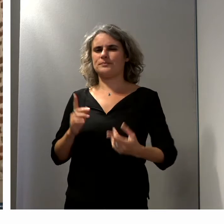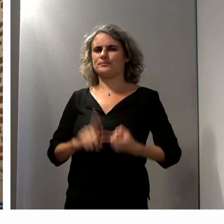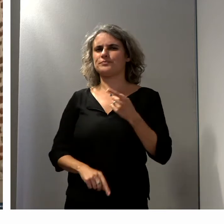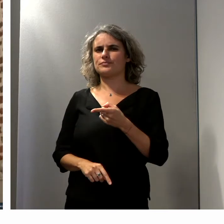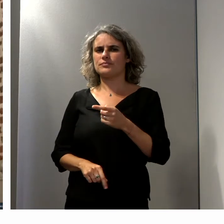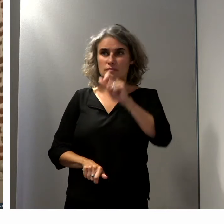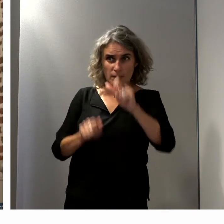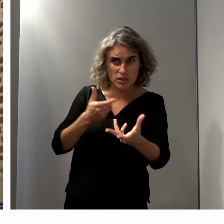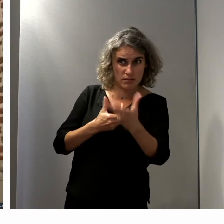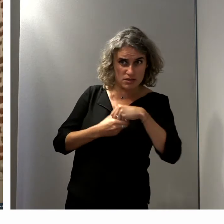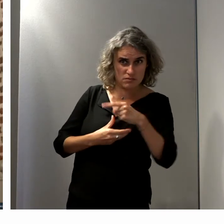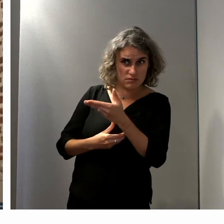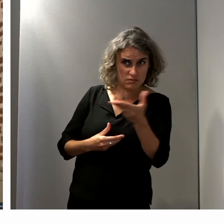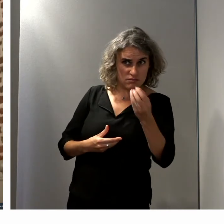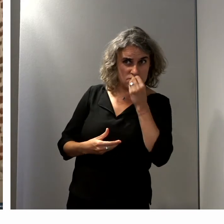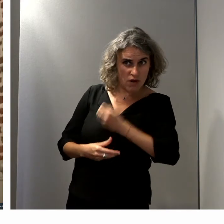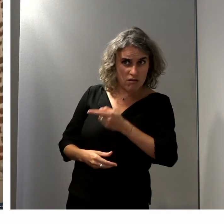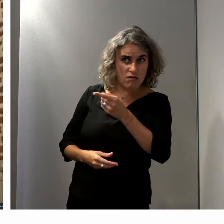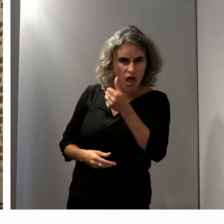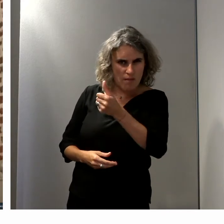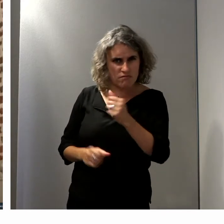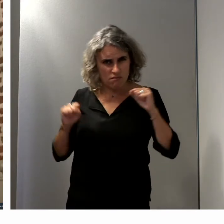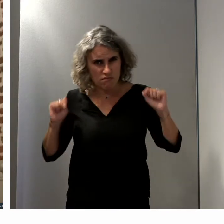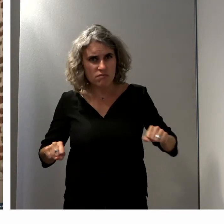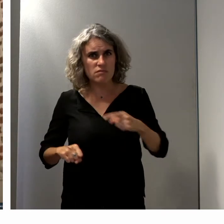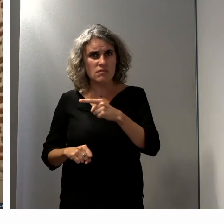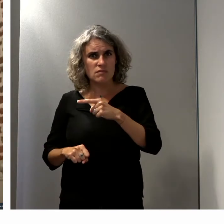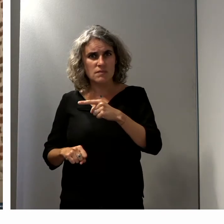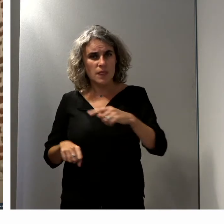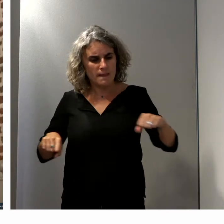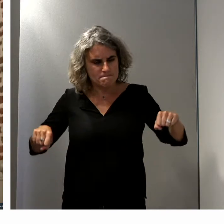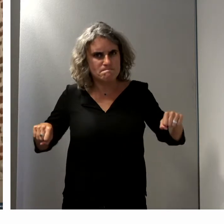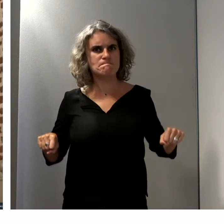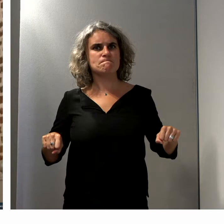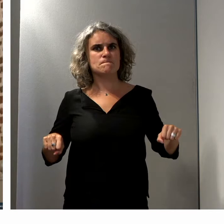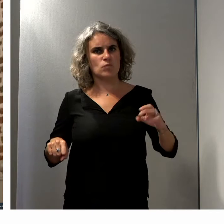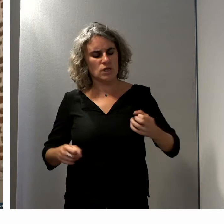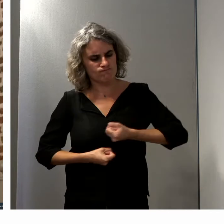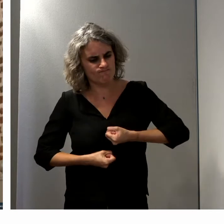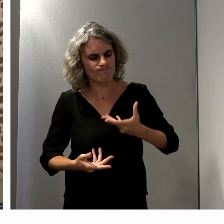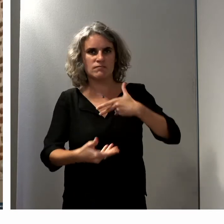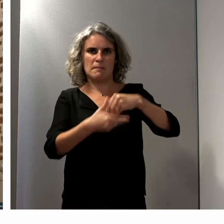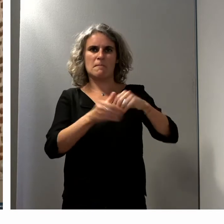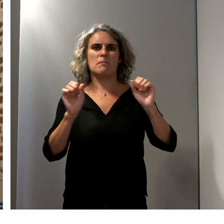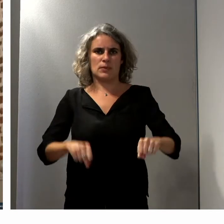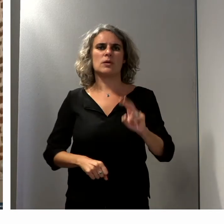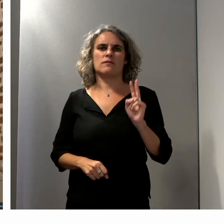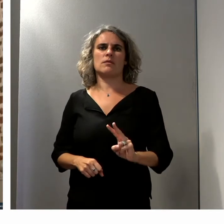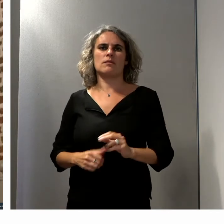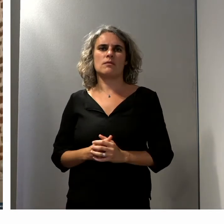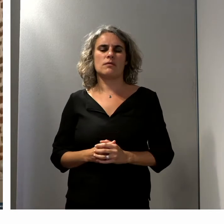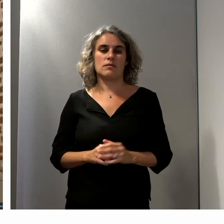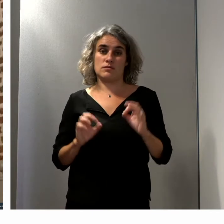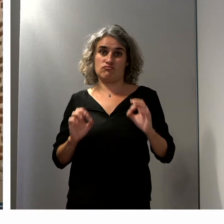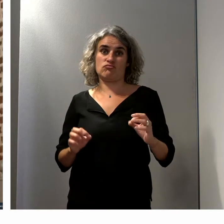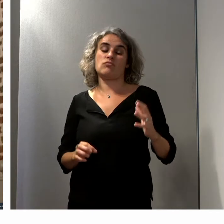qu'on fait participer, elles ont les outils et les bonnes postures pour être capables de participer. Et c'est vrai que, en tout cas, j'avais